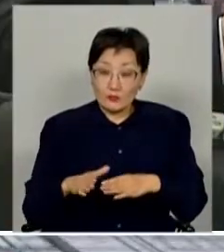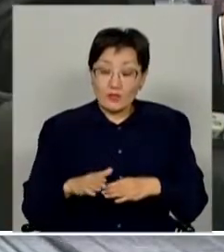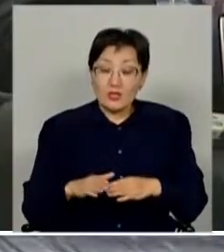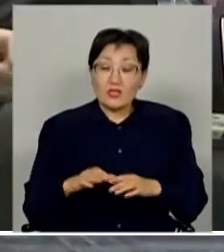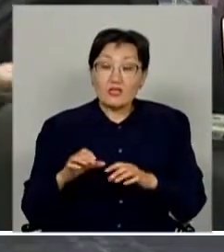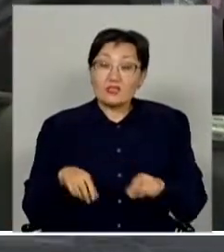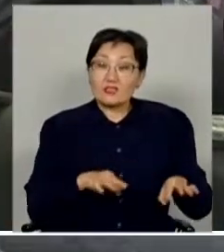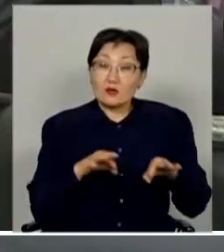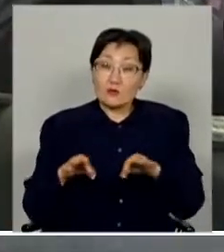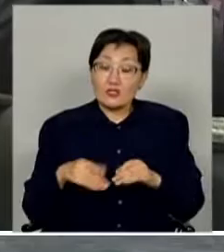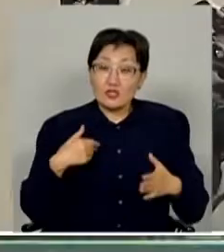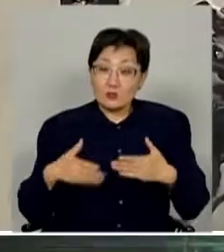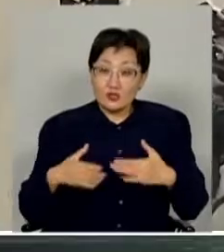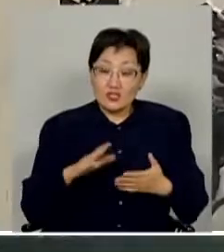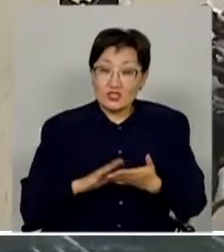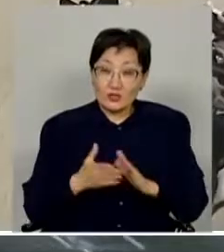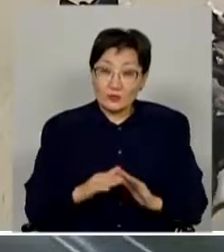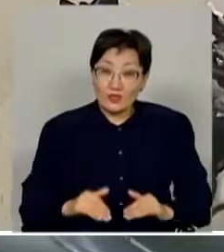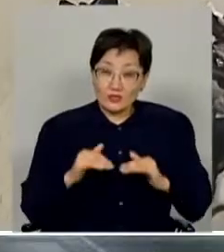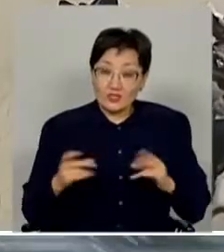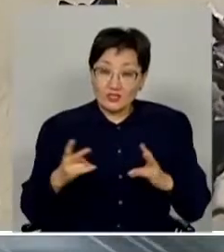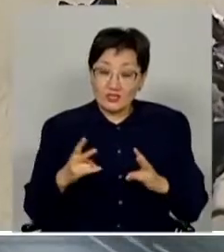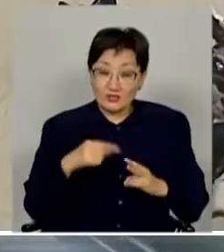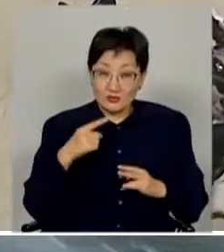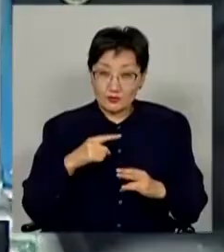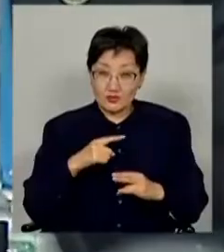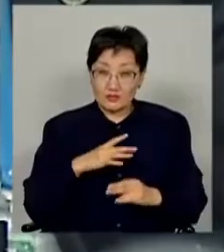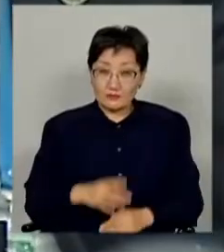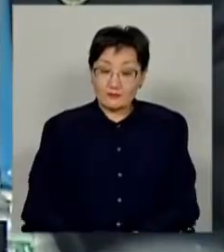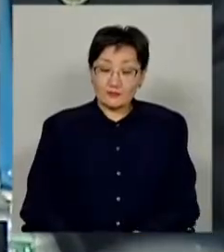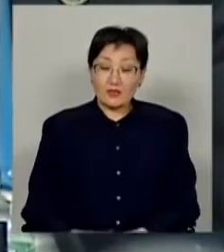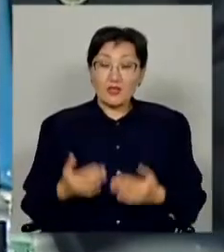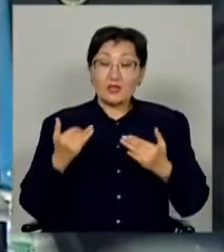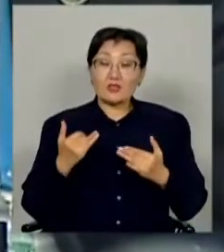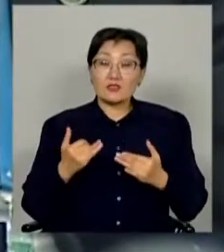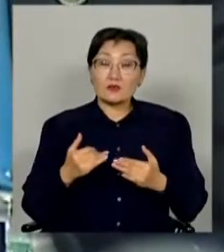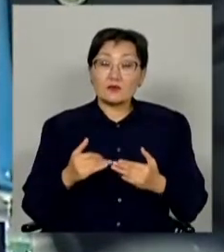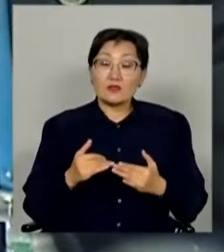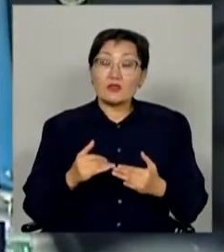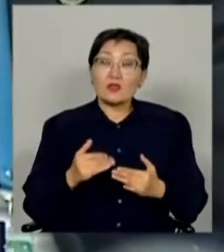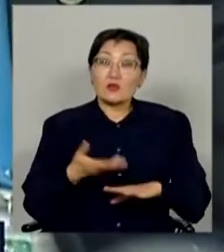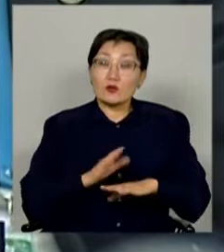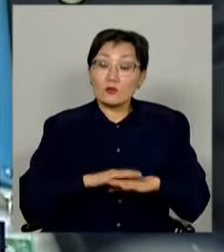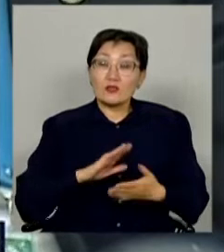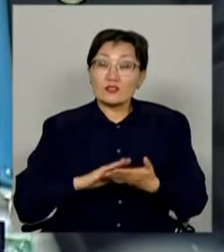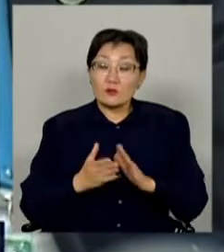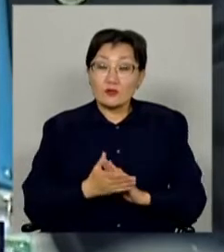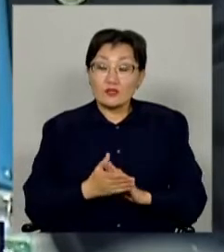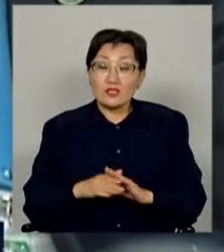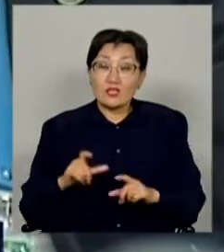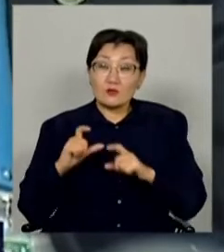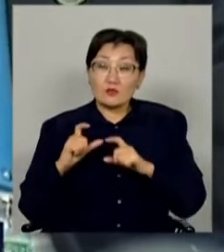көлік коммуникациясының әлеуетін арттыру керектігін жеткізді. Қазіргі алмағайып кезінде транзит